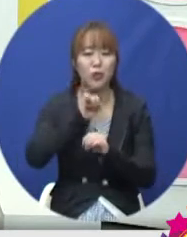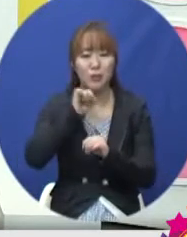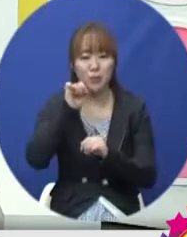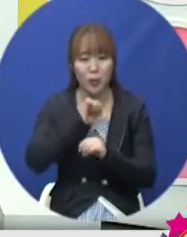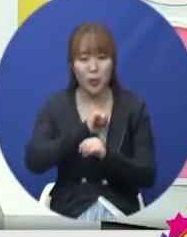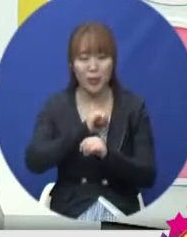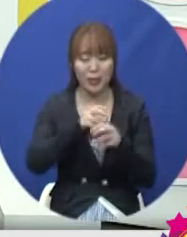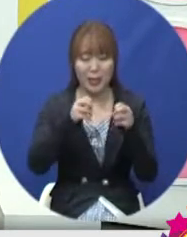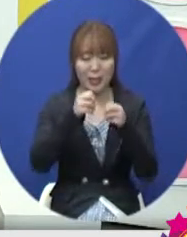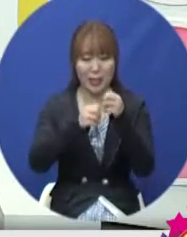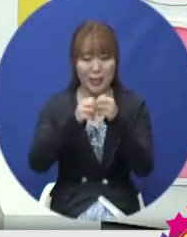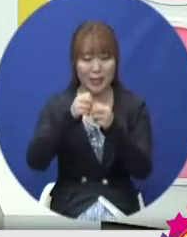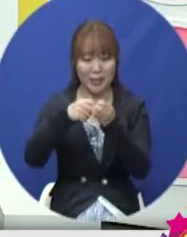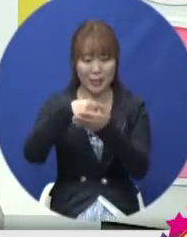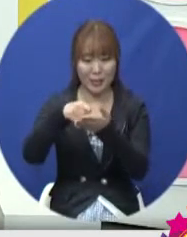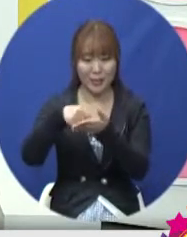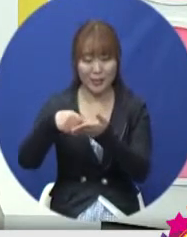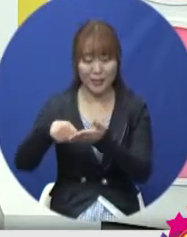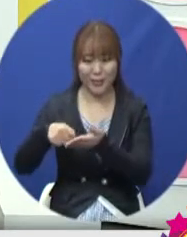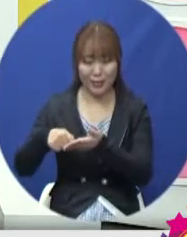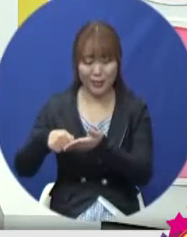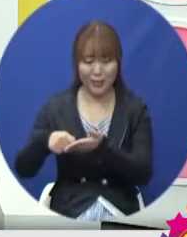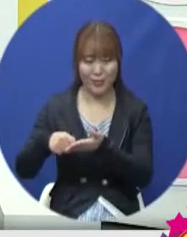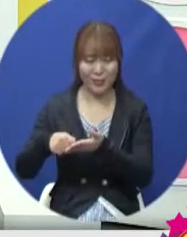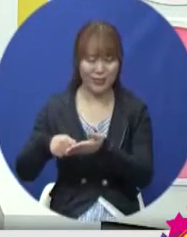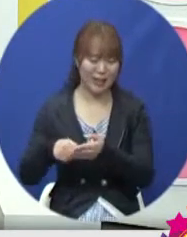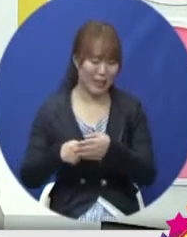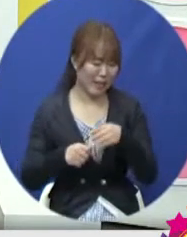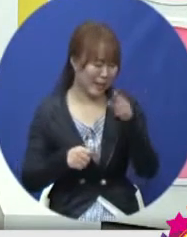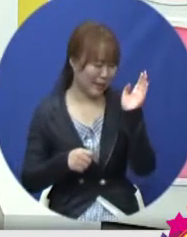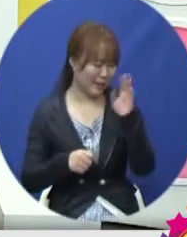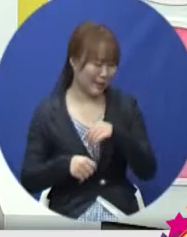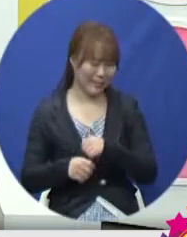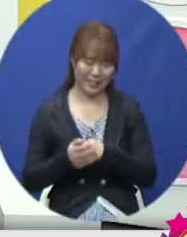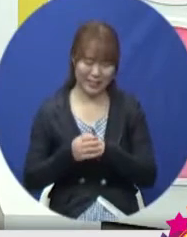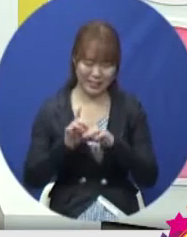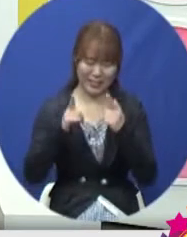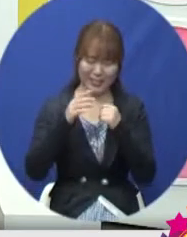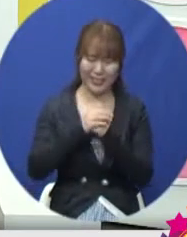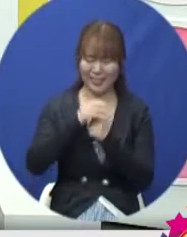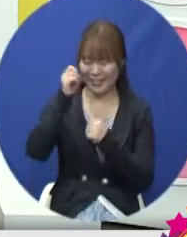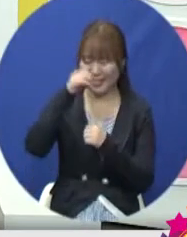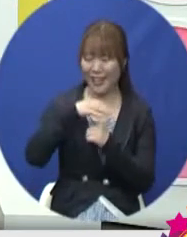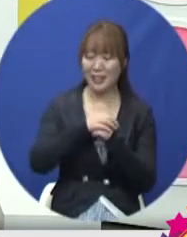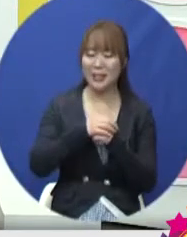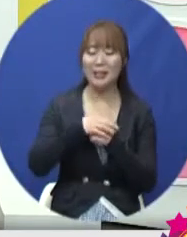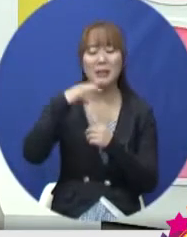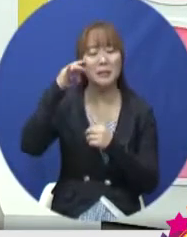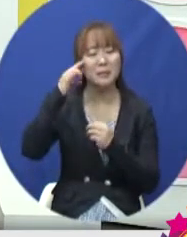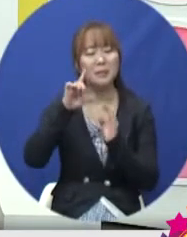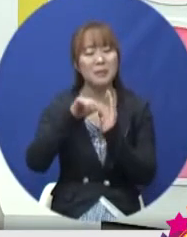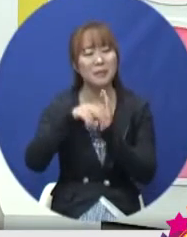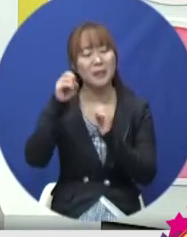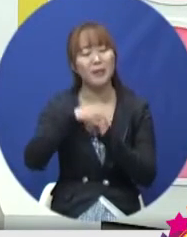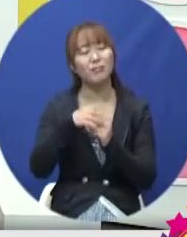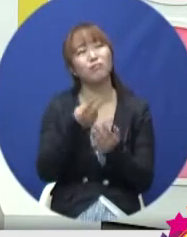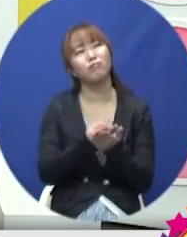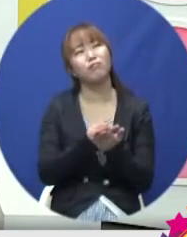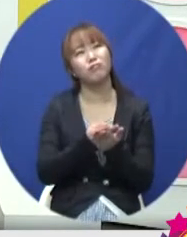또 시를 쓰신다고요. 아니, 시라고 할 수 있나요? 뭐 그냥 심심할 때 그냥 누워